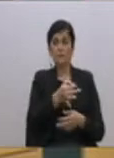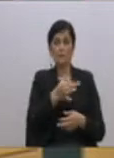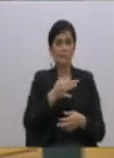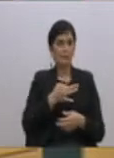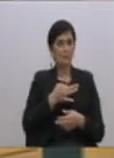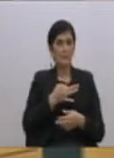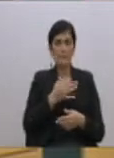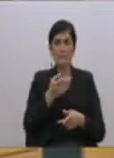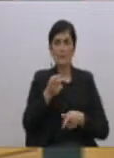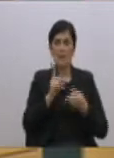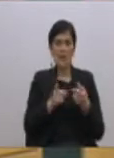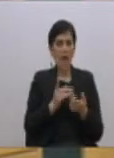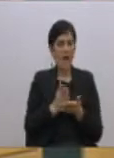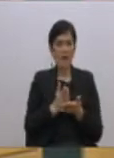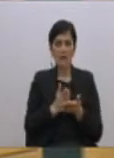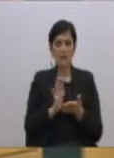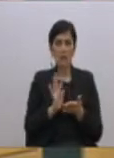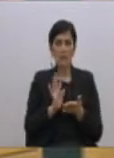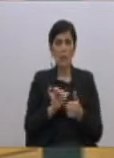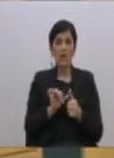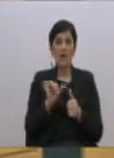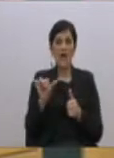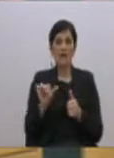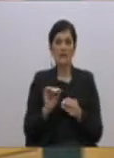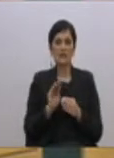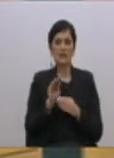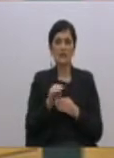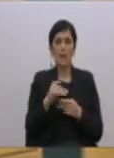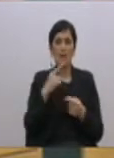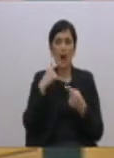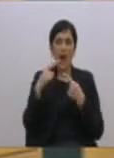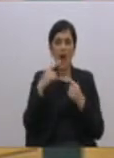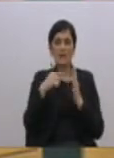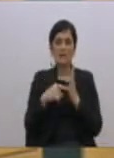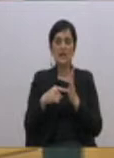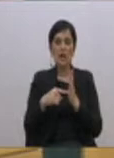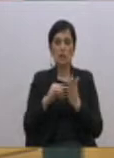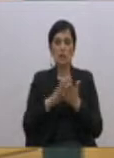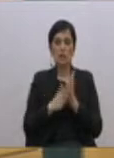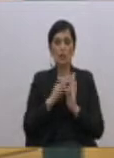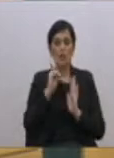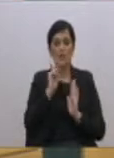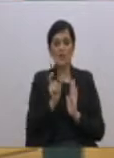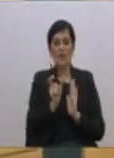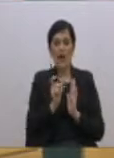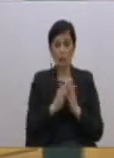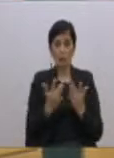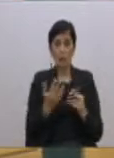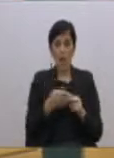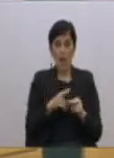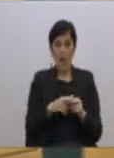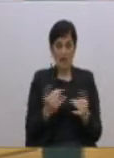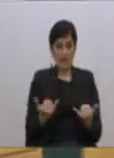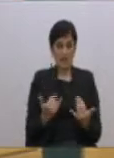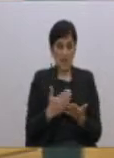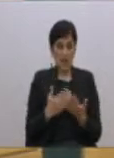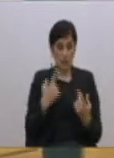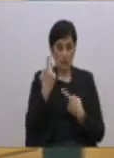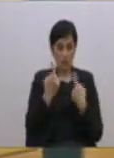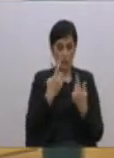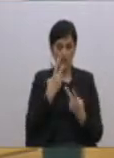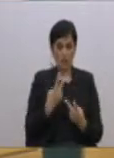რეალურად არც არაფერი არ არსებობს. გარდა დამატებით სადისკუსიო ვადის მოთხოვნისა. აი ეს არის მოცემულობა.